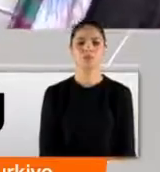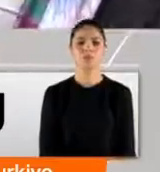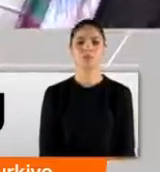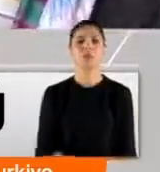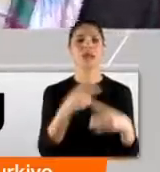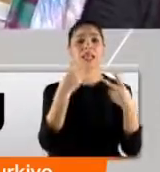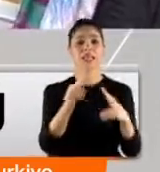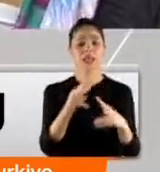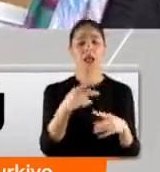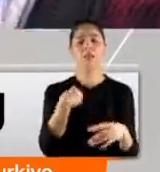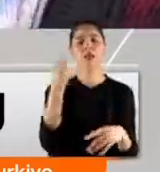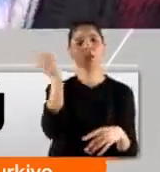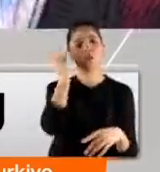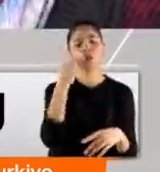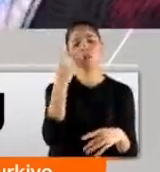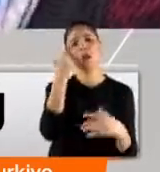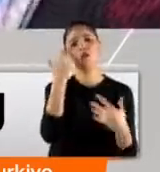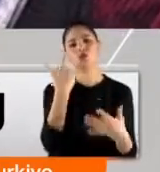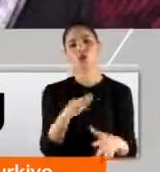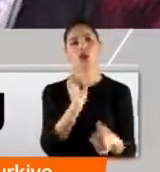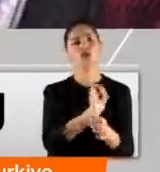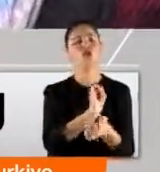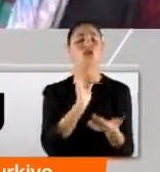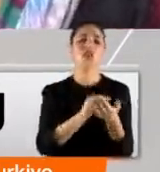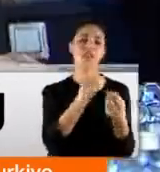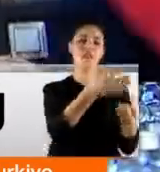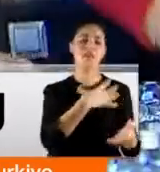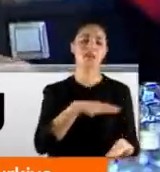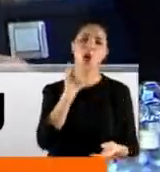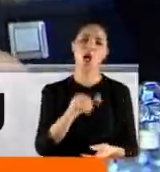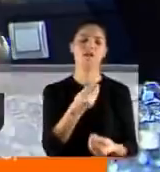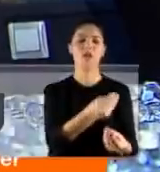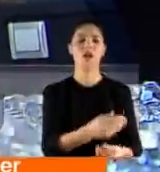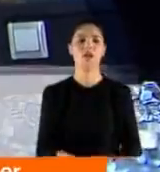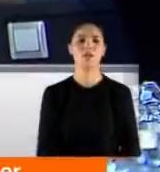Serbest kaldığını duyduk, şok olduk. Cezalandırılmasını istiyorum, hak yerini bulsun.